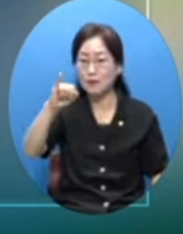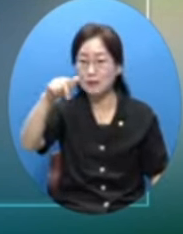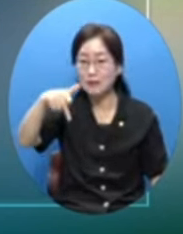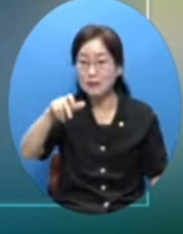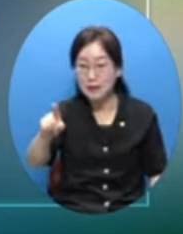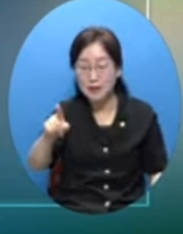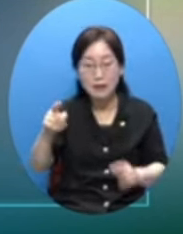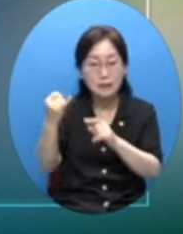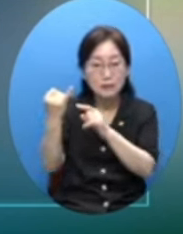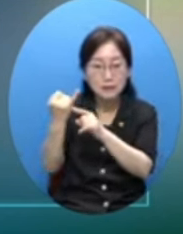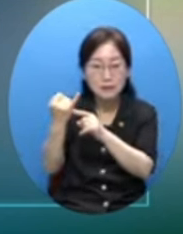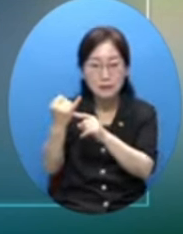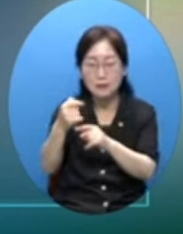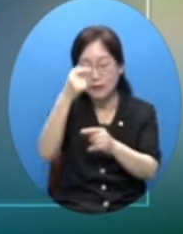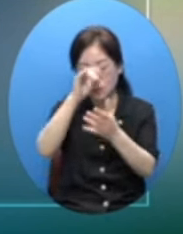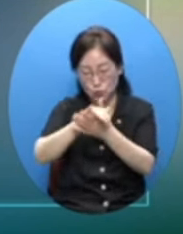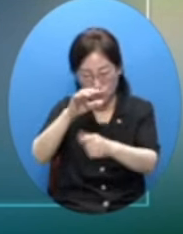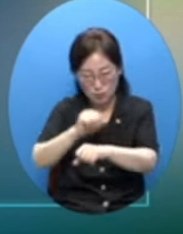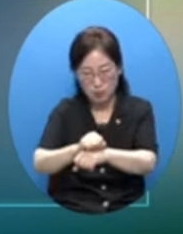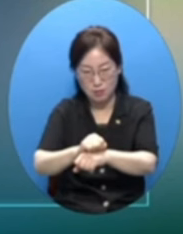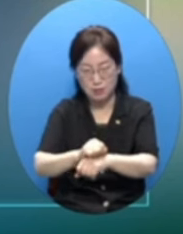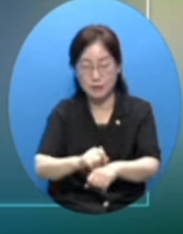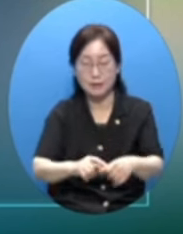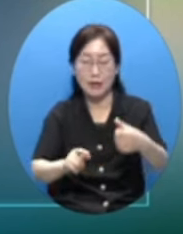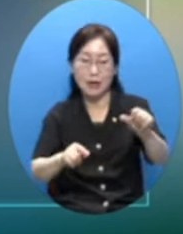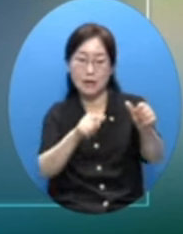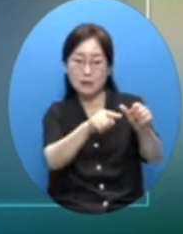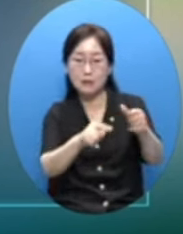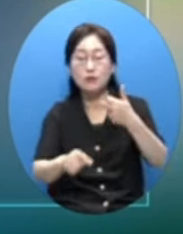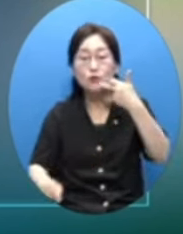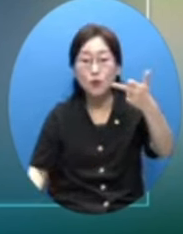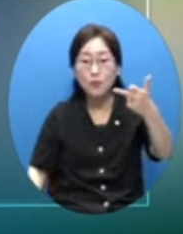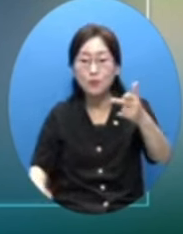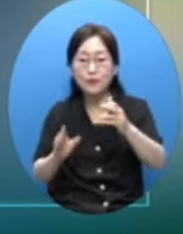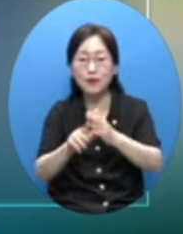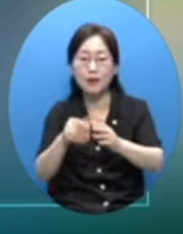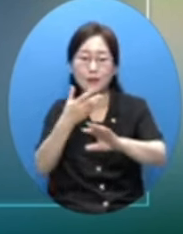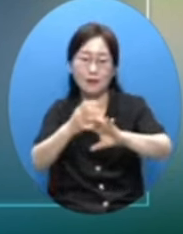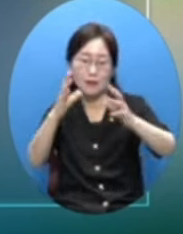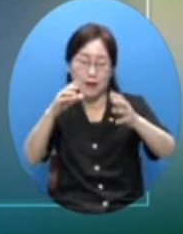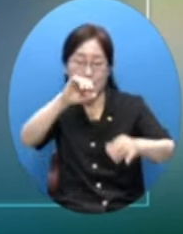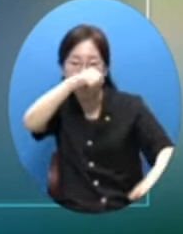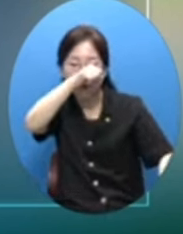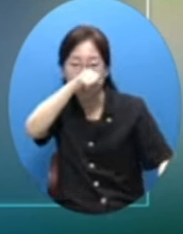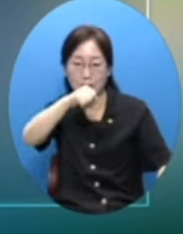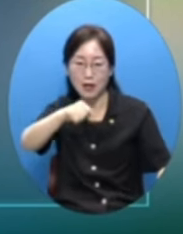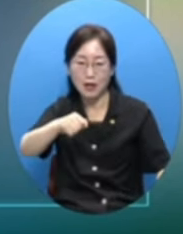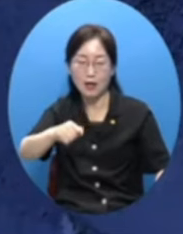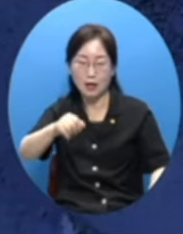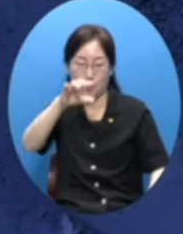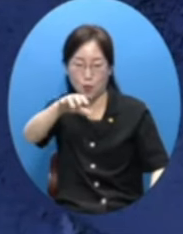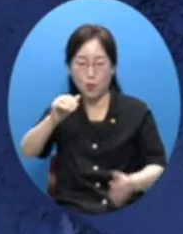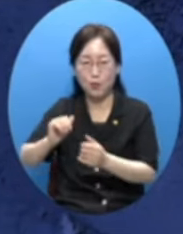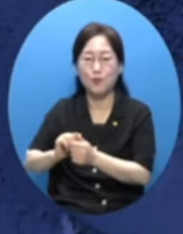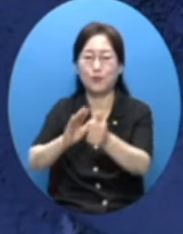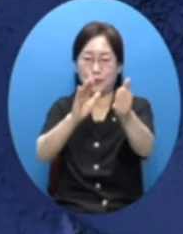때 이제 아들을 유학을 보냅니다. 아프리카 항구 대신 카르타고에 유학을